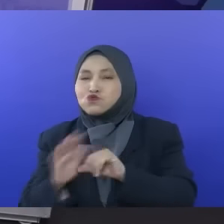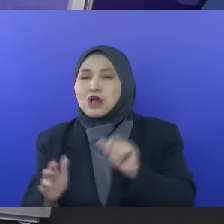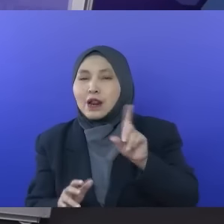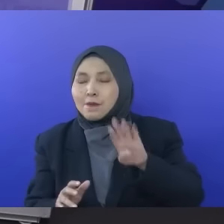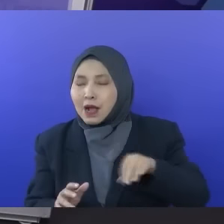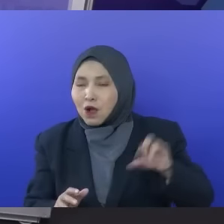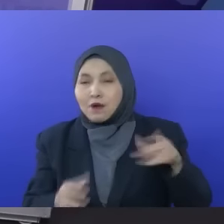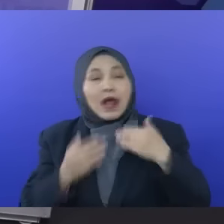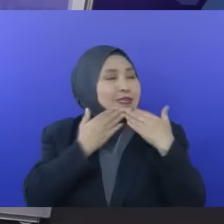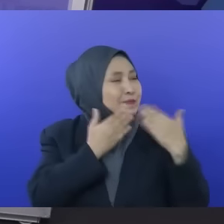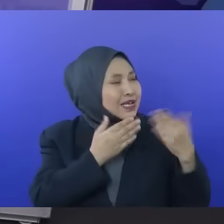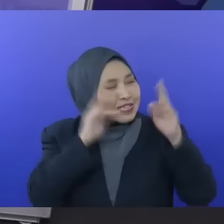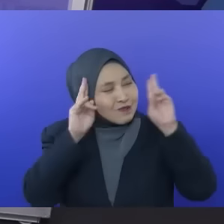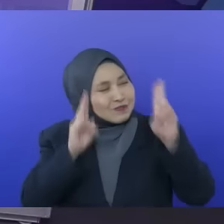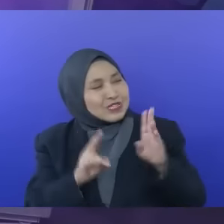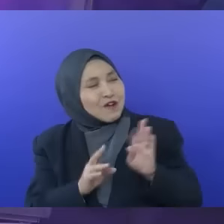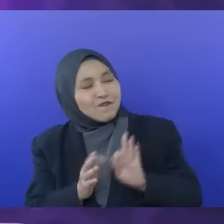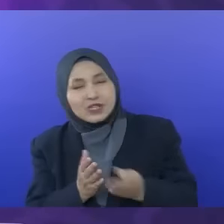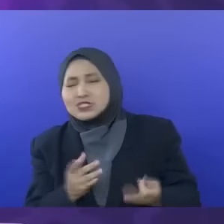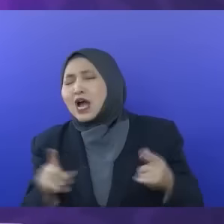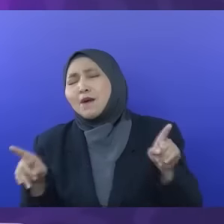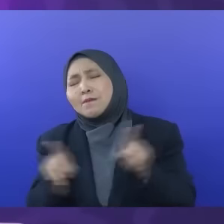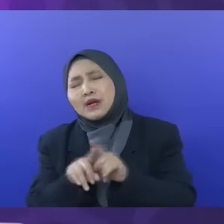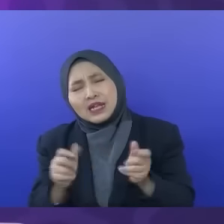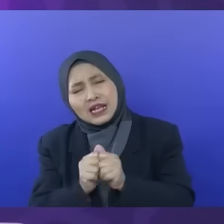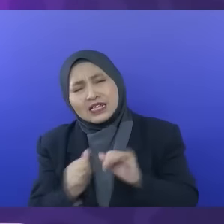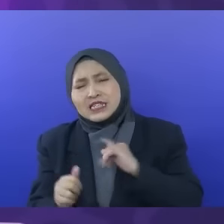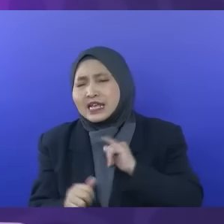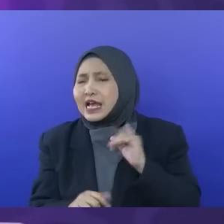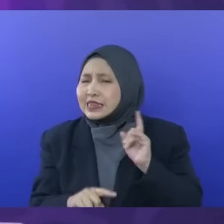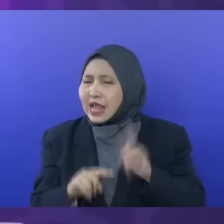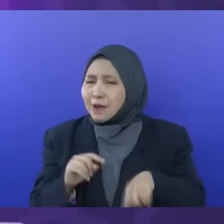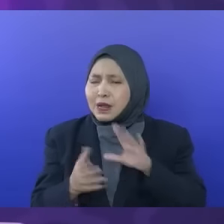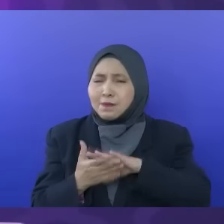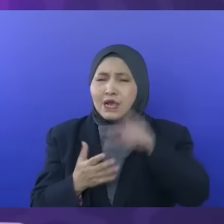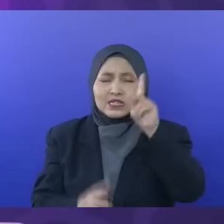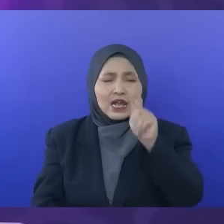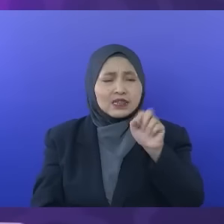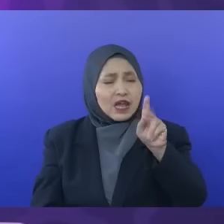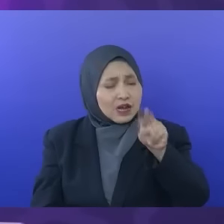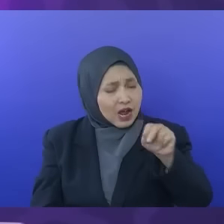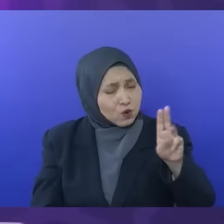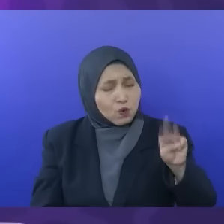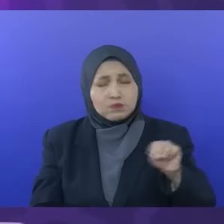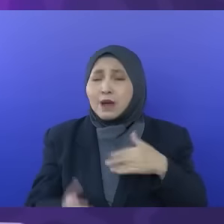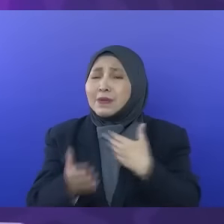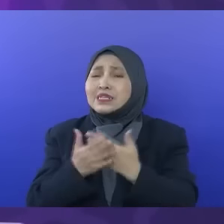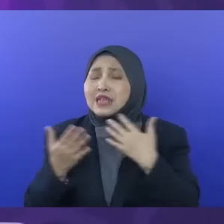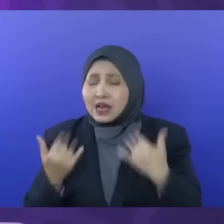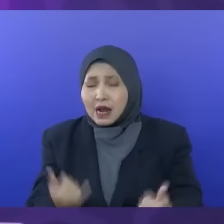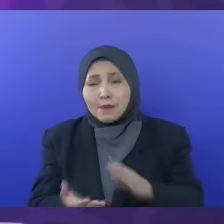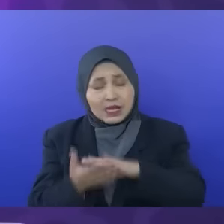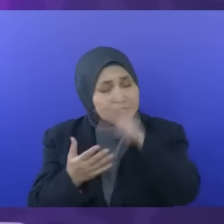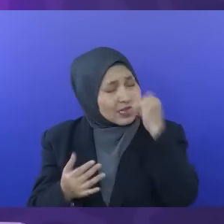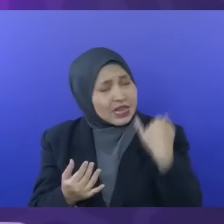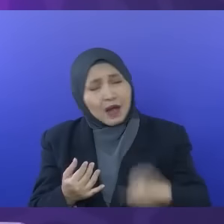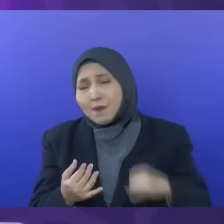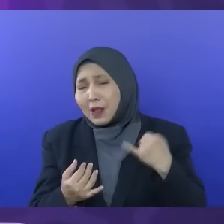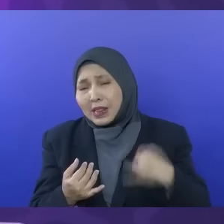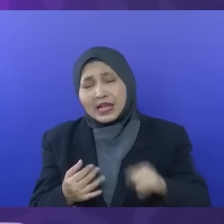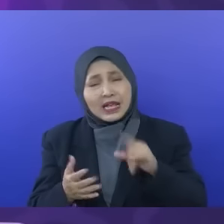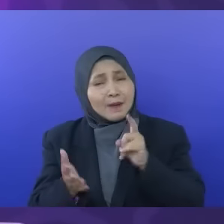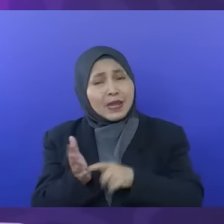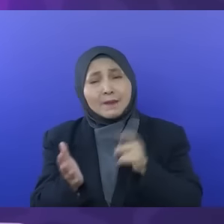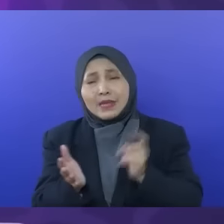Fatihah Terima kasih begitu juga saya Safar dan tak boleh belajar tanam dulu sampai sekarang pelajari apa boleh boleh gitu Mas kadang